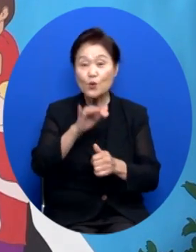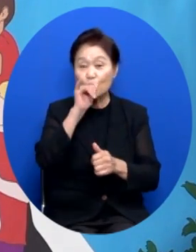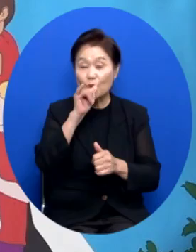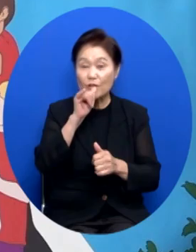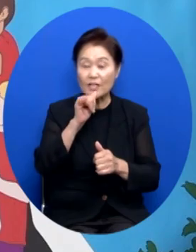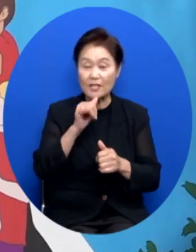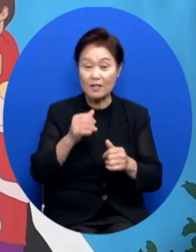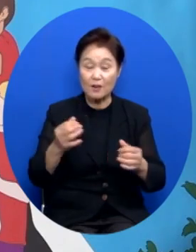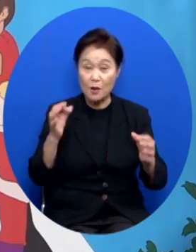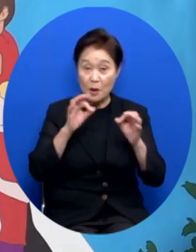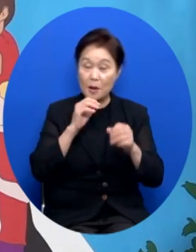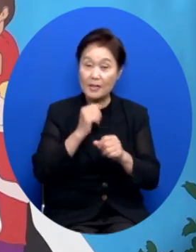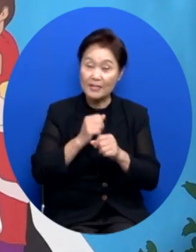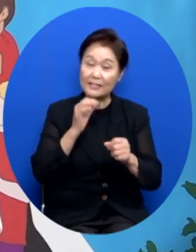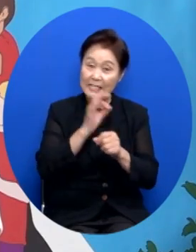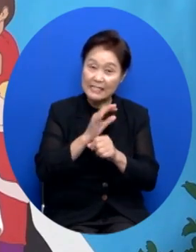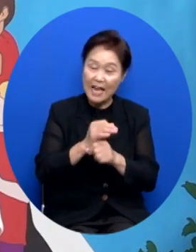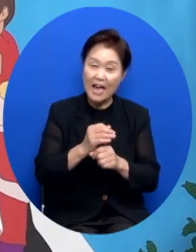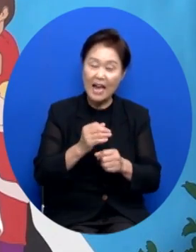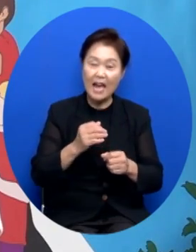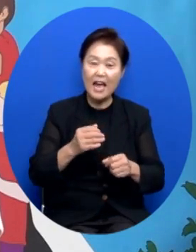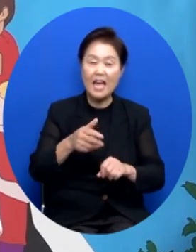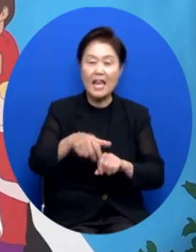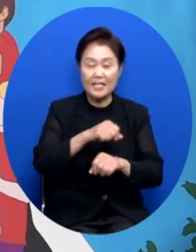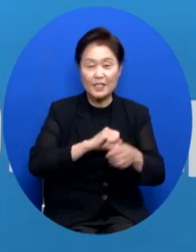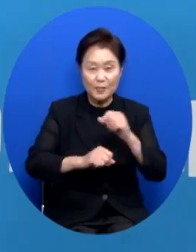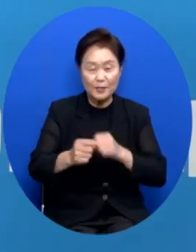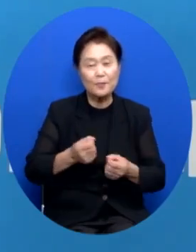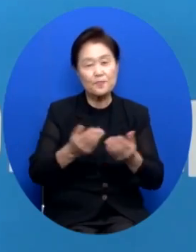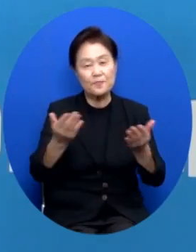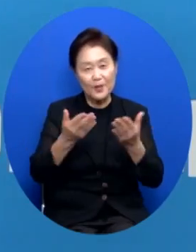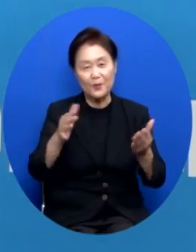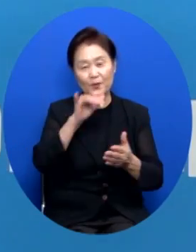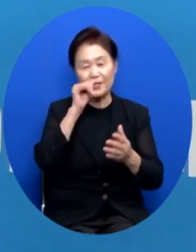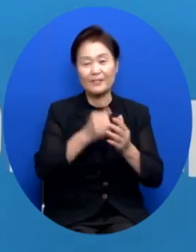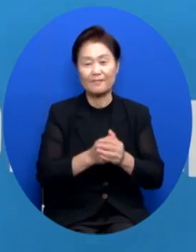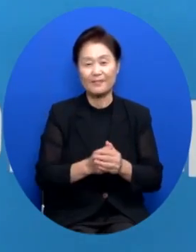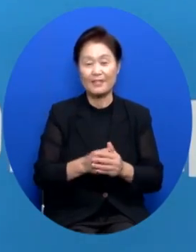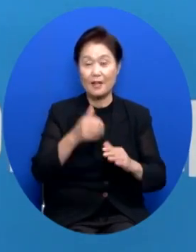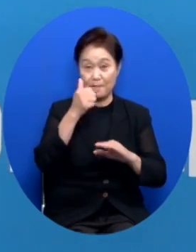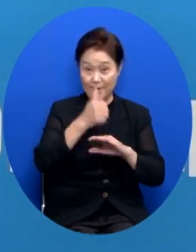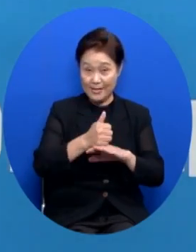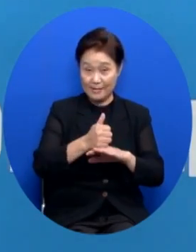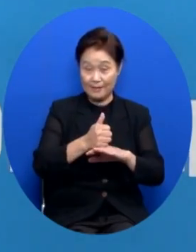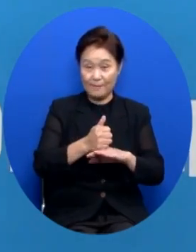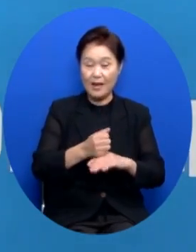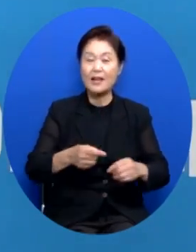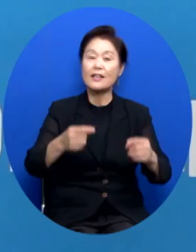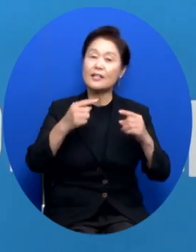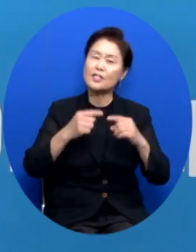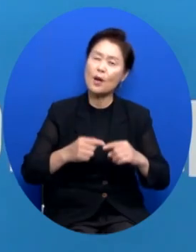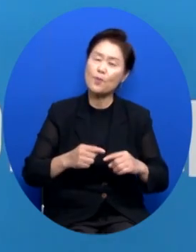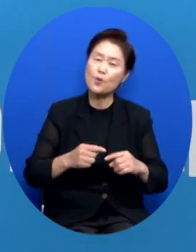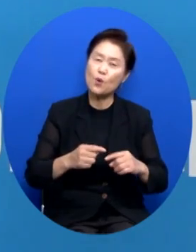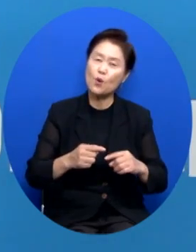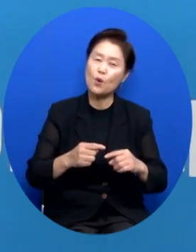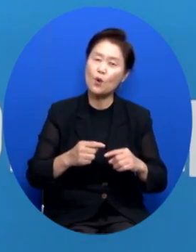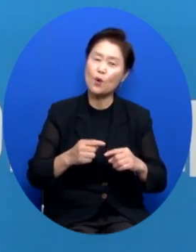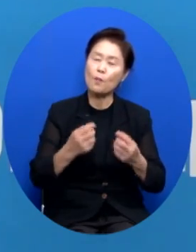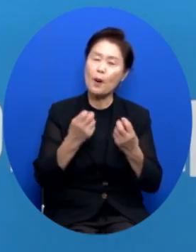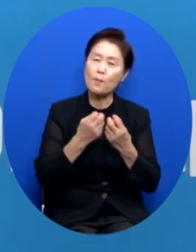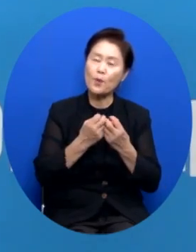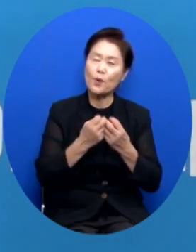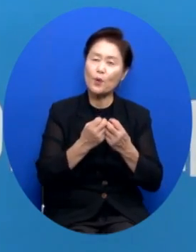일을 솔선수범하여서 진행하고 있습니다. 예, 마지막으로 참여를 위한